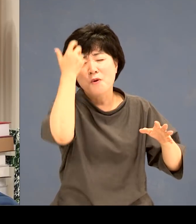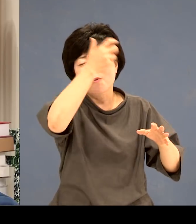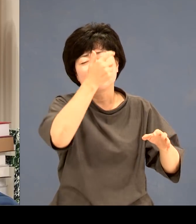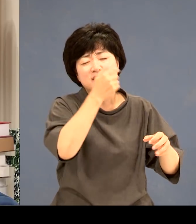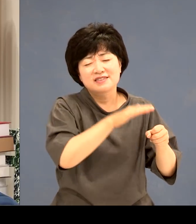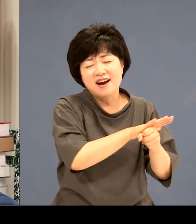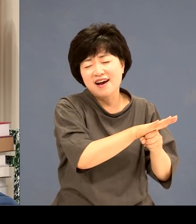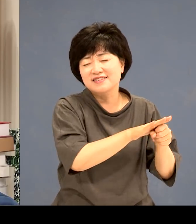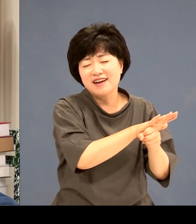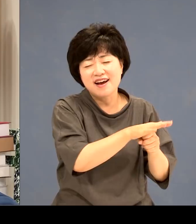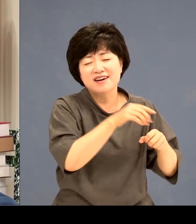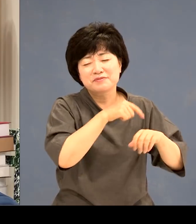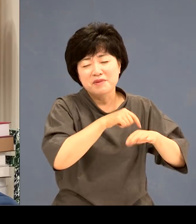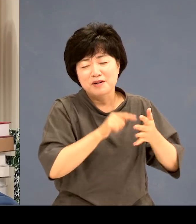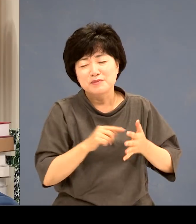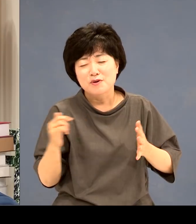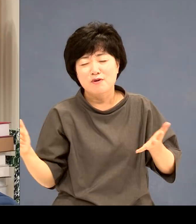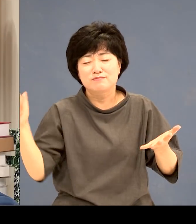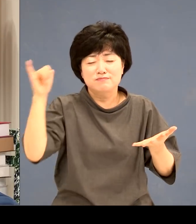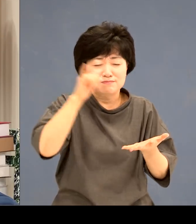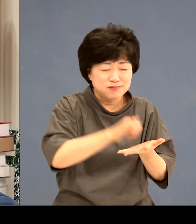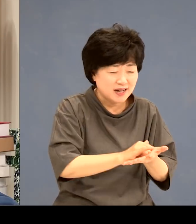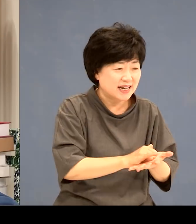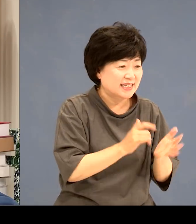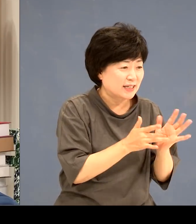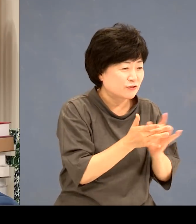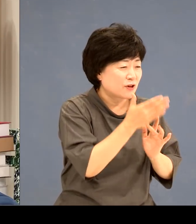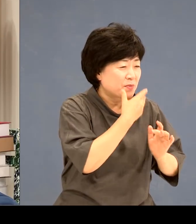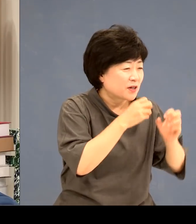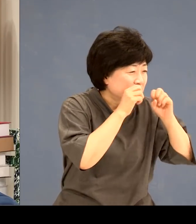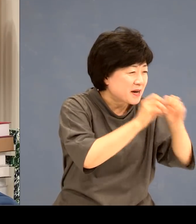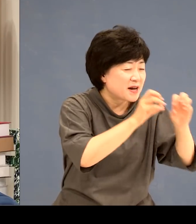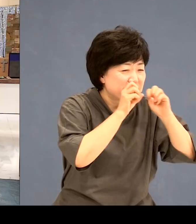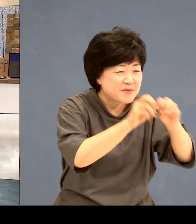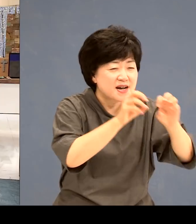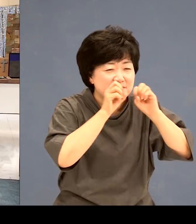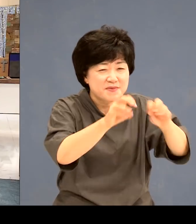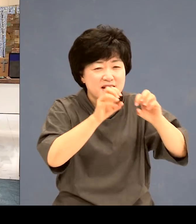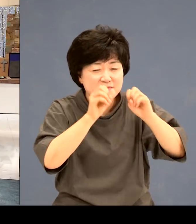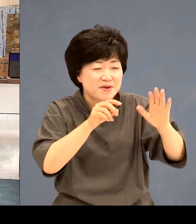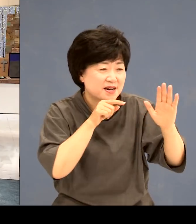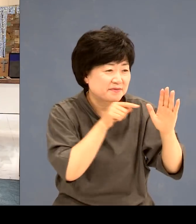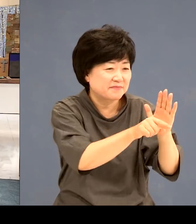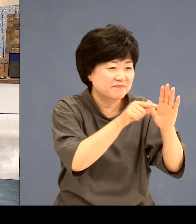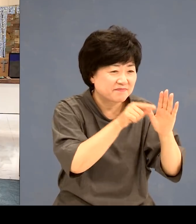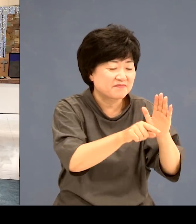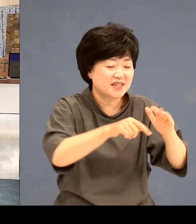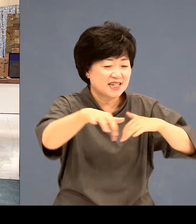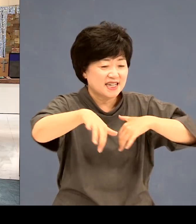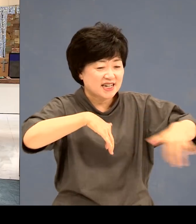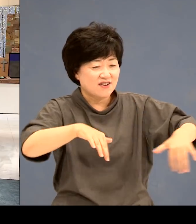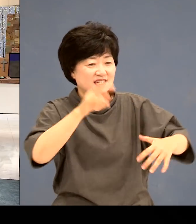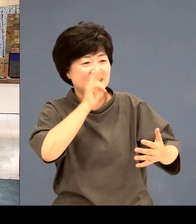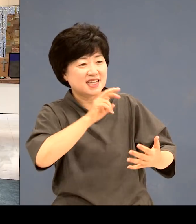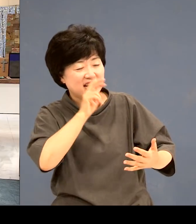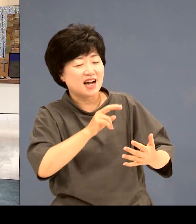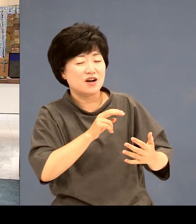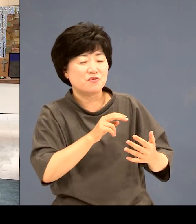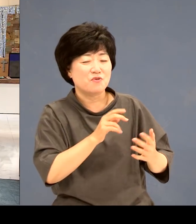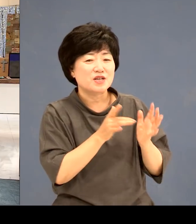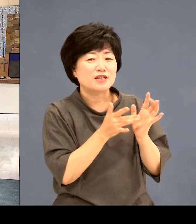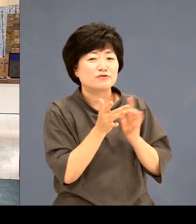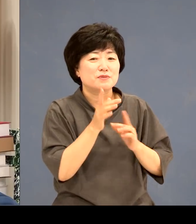그렇게 네, 네. 갔었는데 2년 만에 그렇게 열심히 전도하고 전단지 나누고 가가호호 방문하고 신방하고